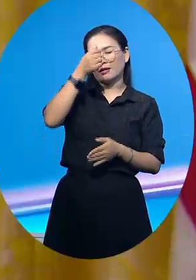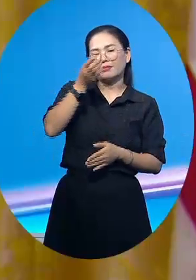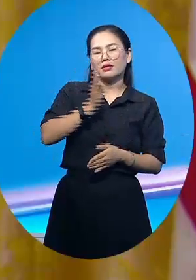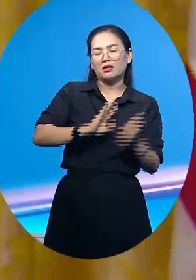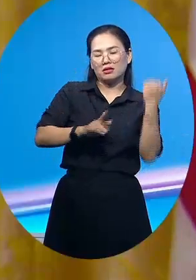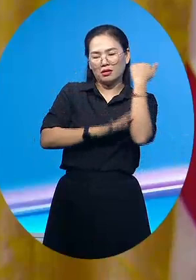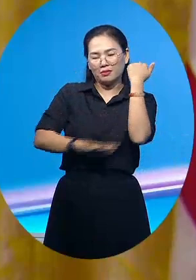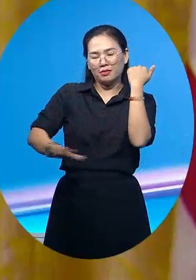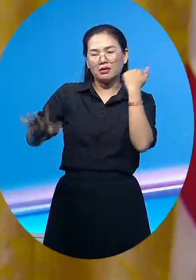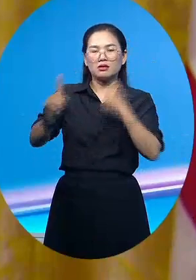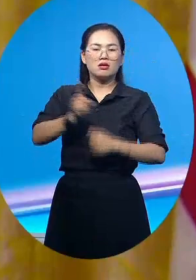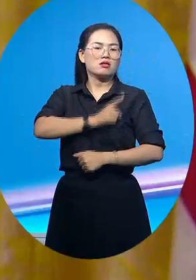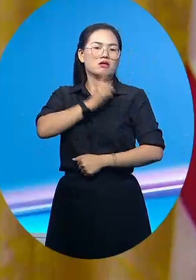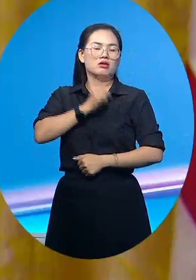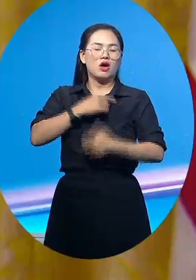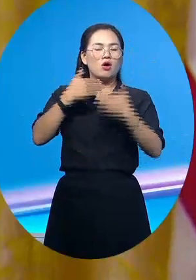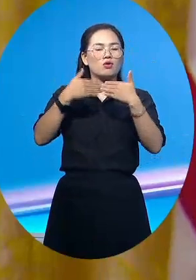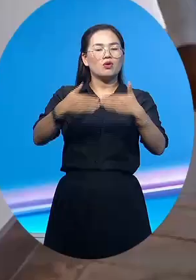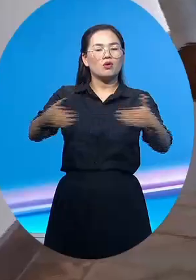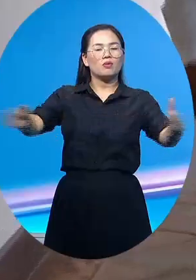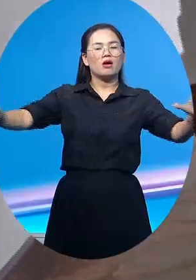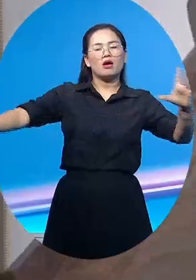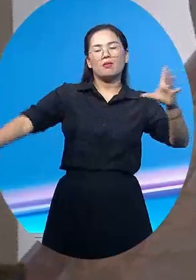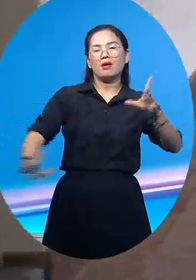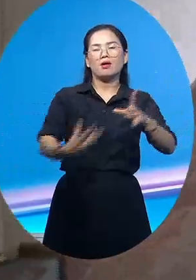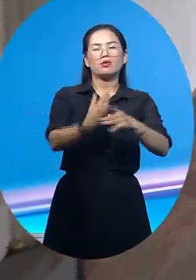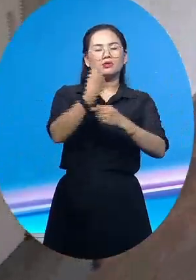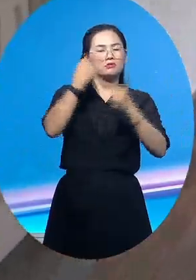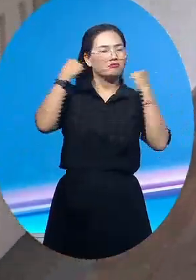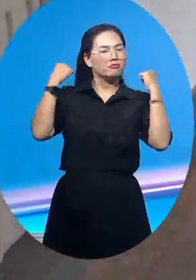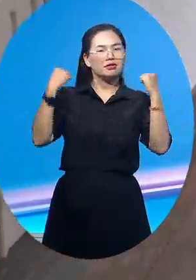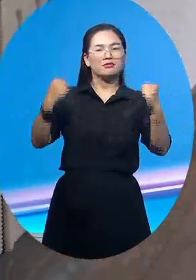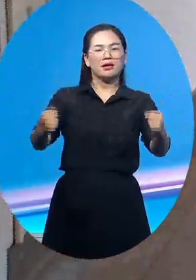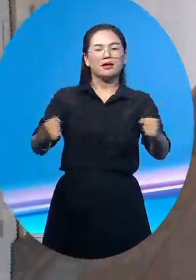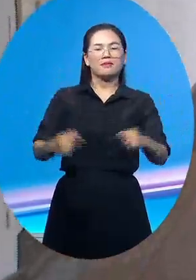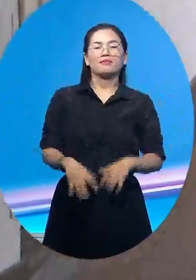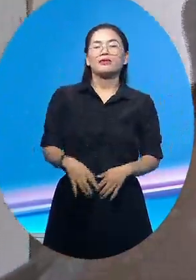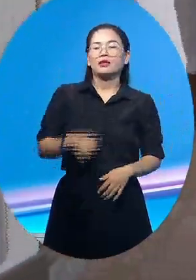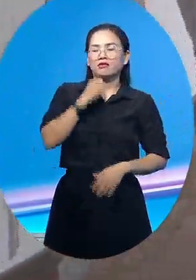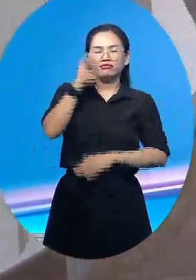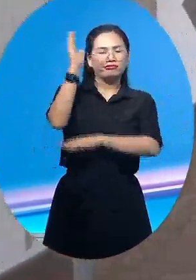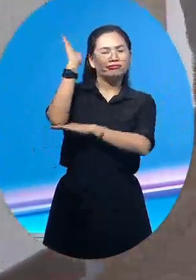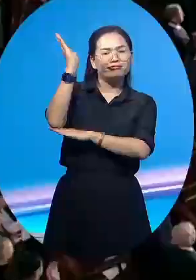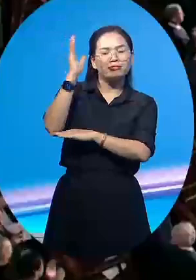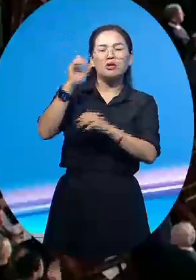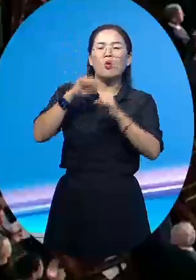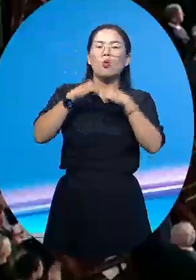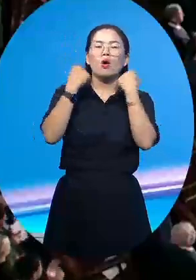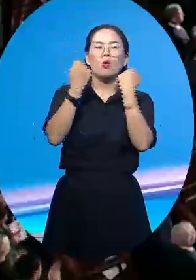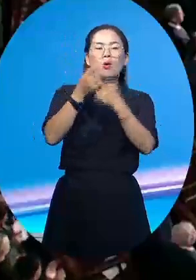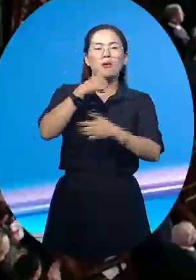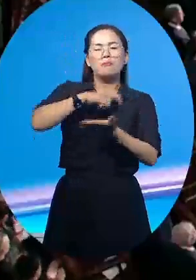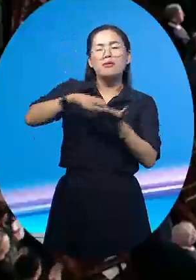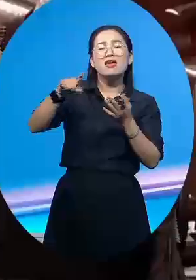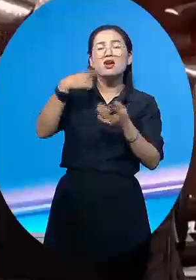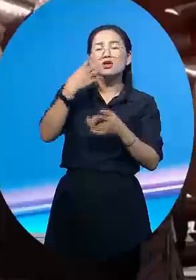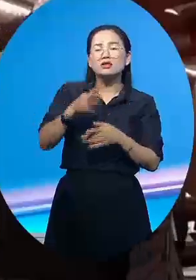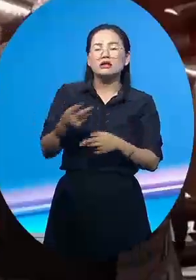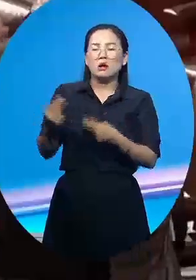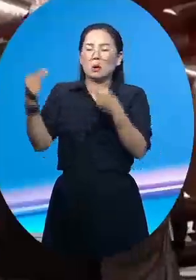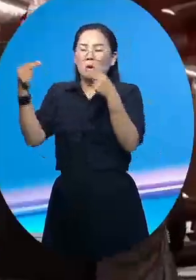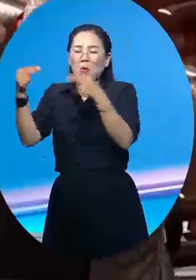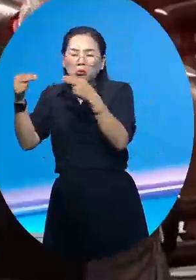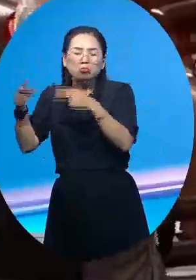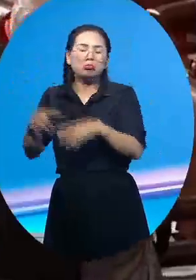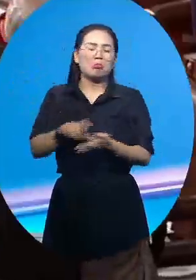Bình Dương tự do rộng mở bao trùm và mạnh mẽ ôm body sau đó đã có bài phát biểu trước Quốc hội Mỹ nhắc đến cuộc xung đột Nga